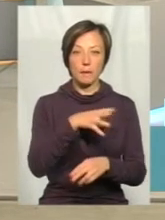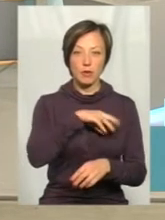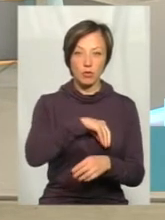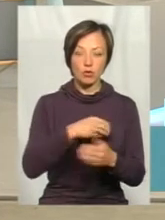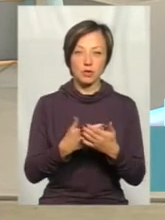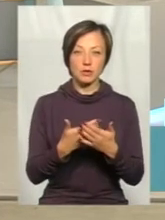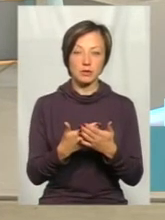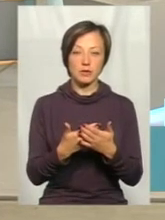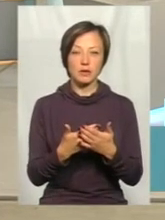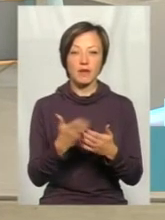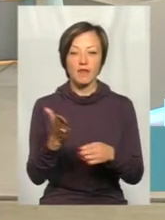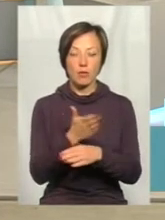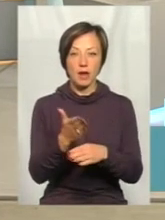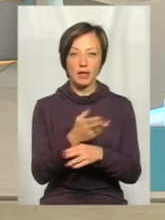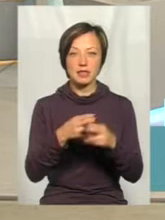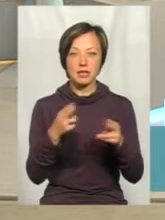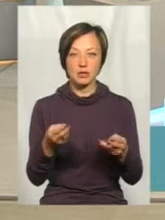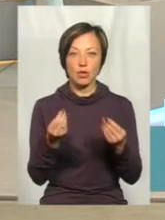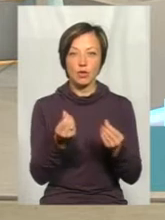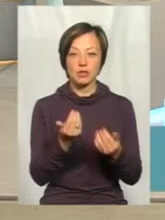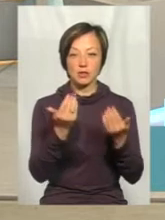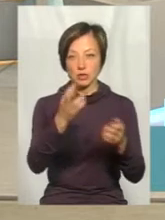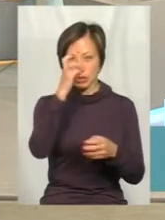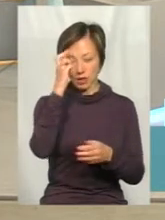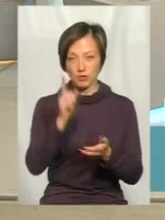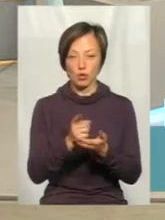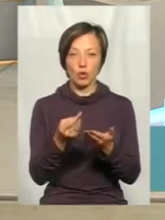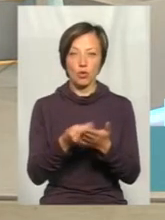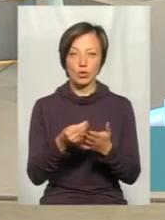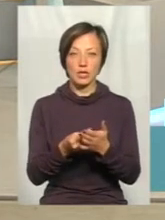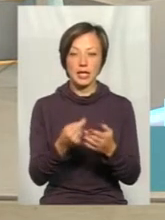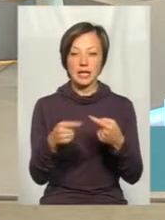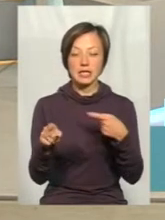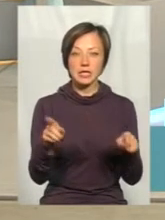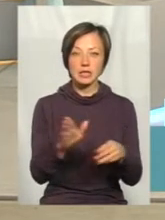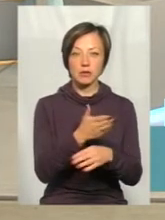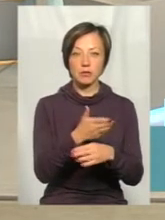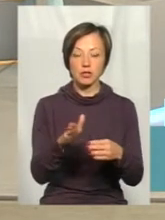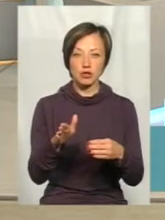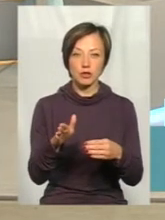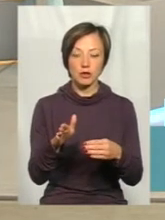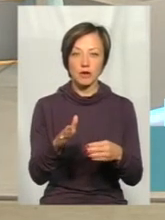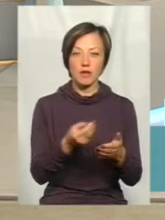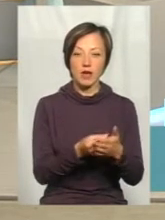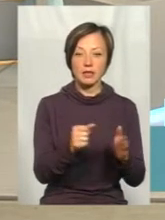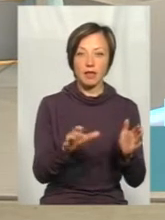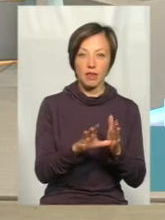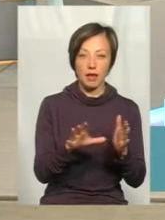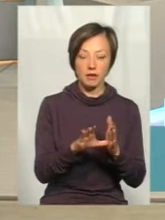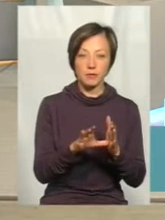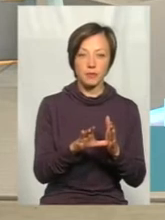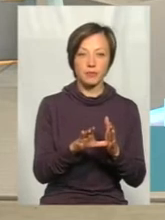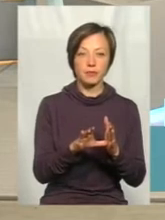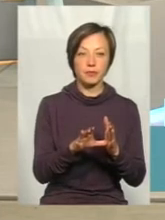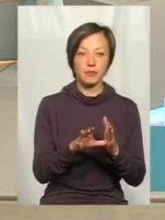там, який згенерує ця станція, це гроші платників податків, це державні кошти. І різниця між вартістю енергії, яку ми купуємо в